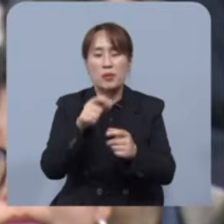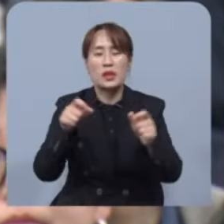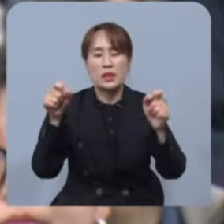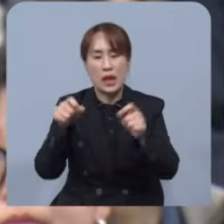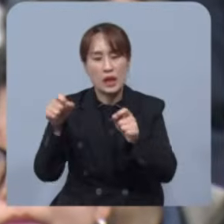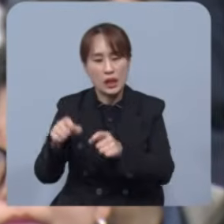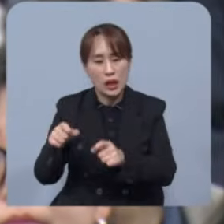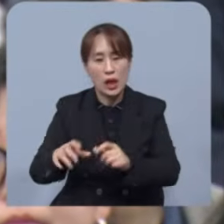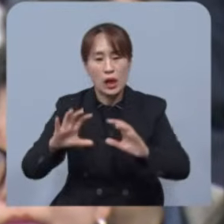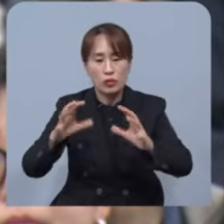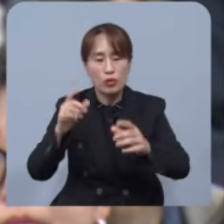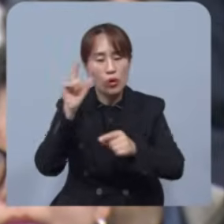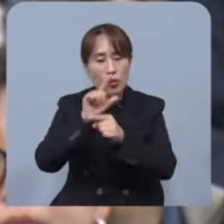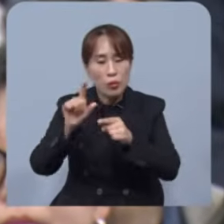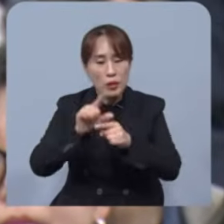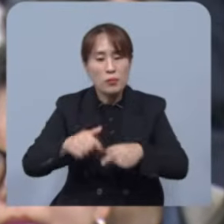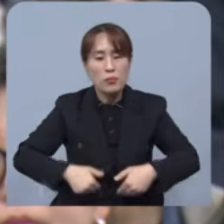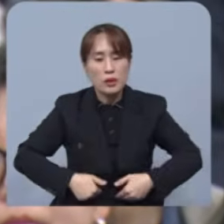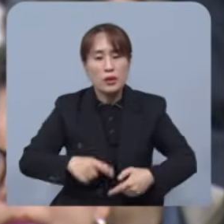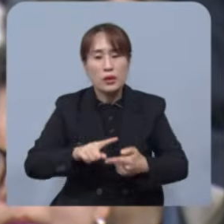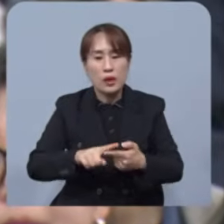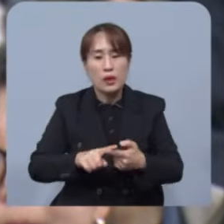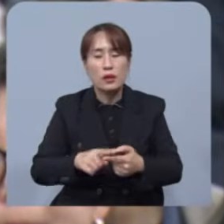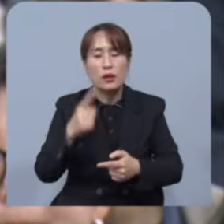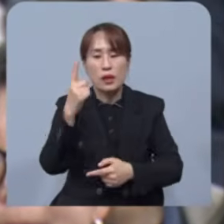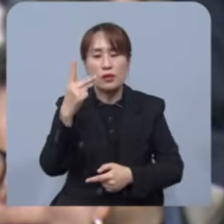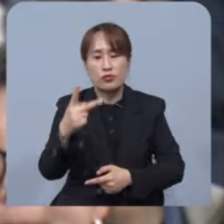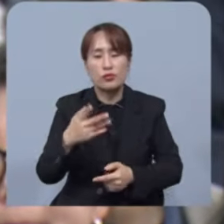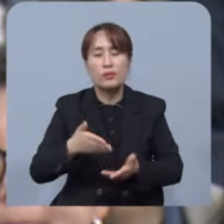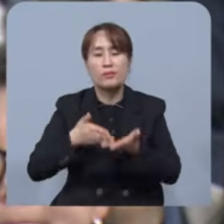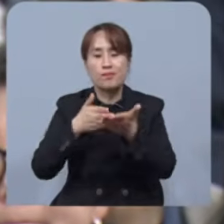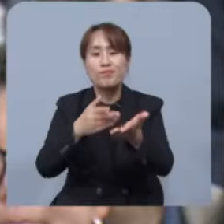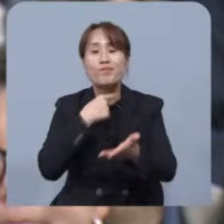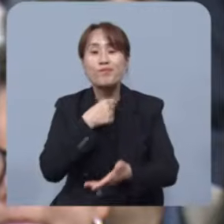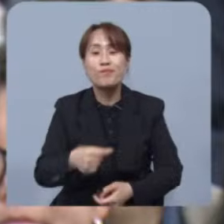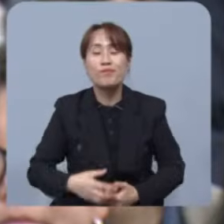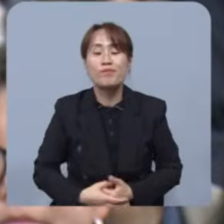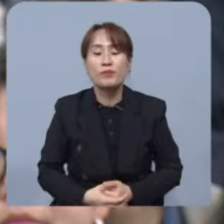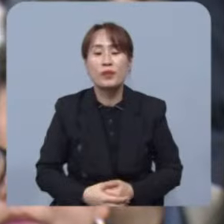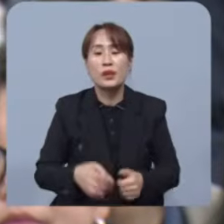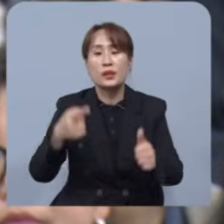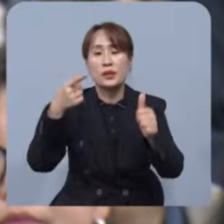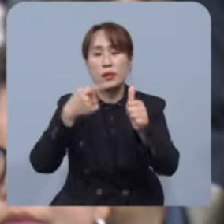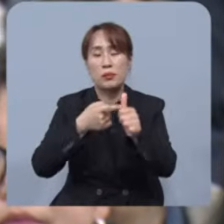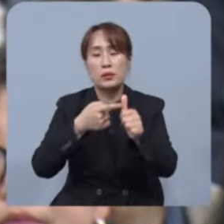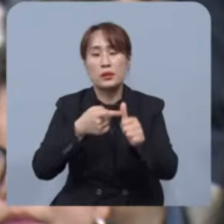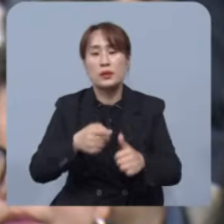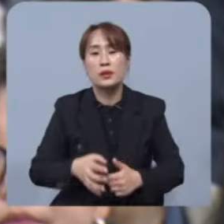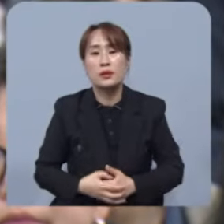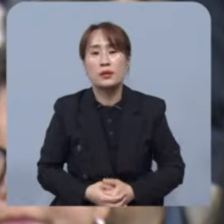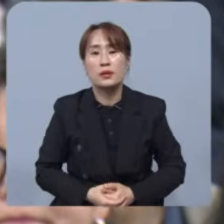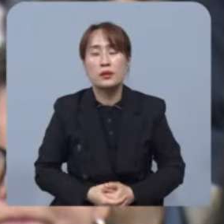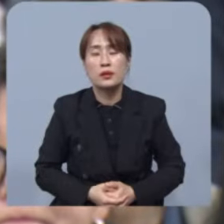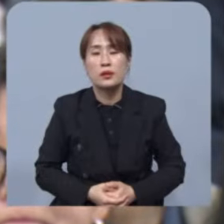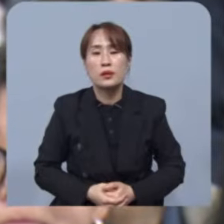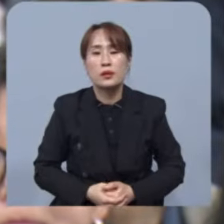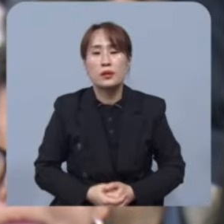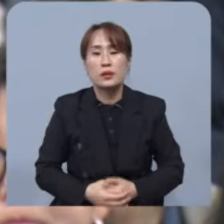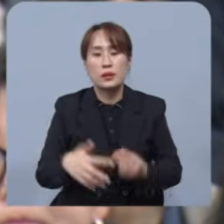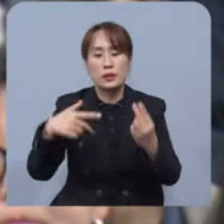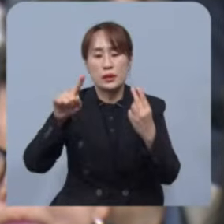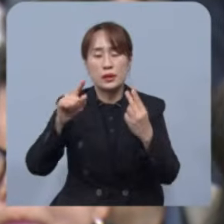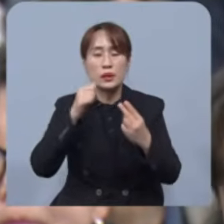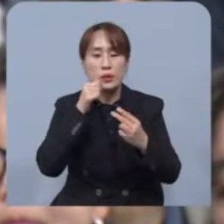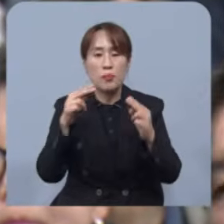짧게 국가적으로 고민해야 될 부분인 것 같아서 두 가지 말씀드려 보겠습니다. 첫 번째는 2차